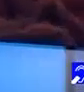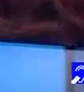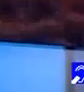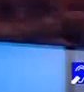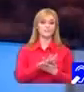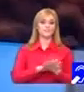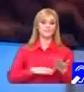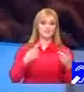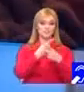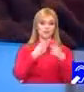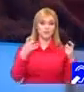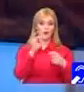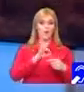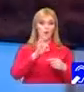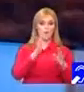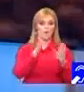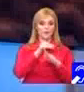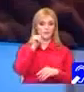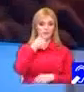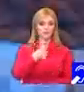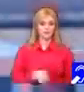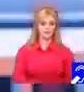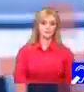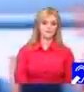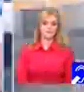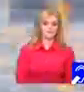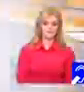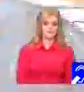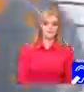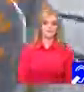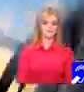Să urmărim acum informațiile meteo pentru ziua de mâine.